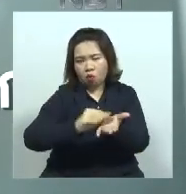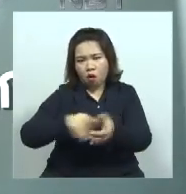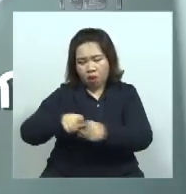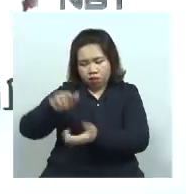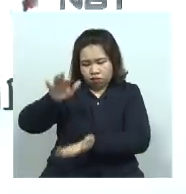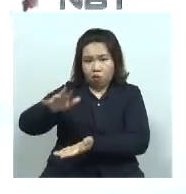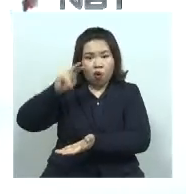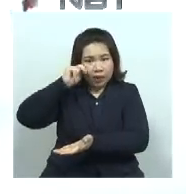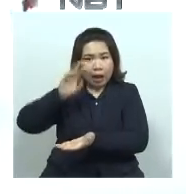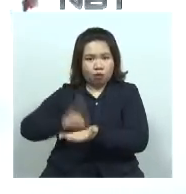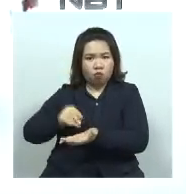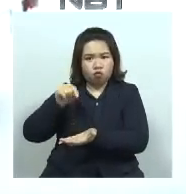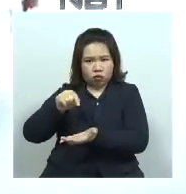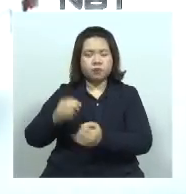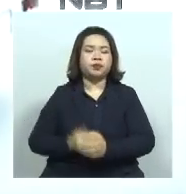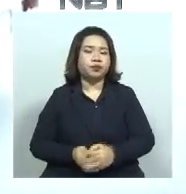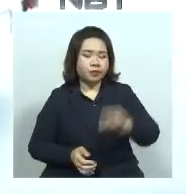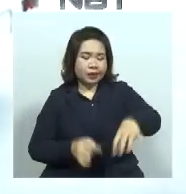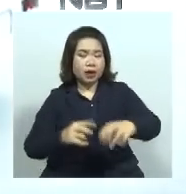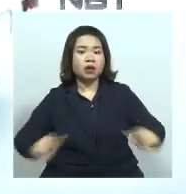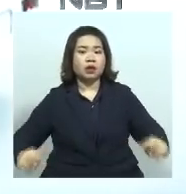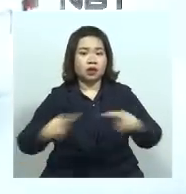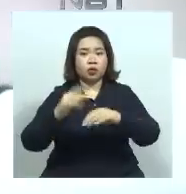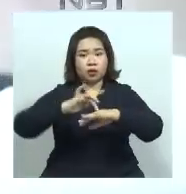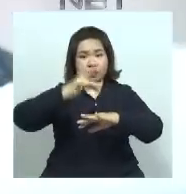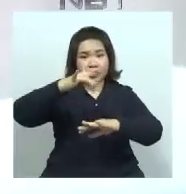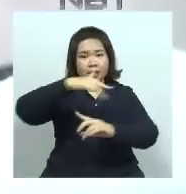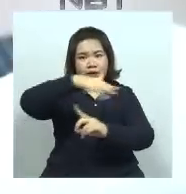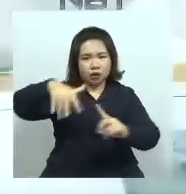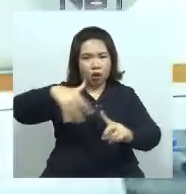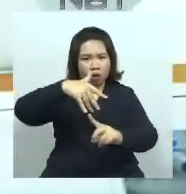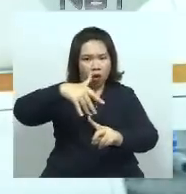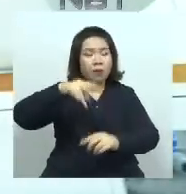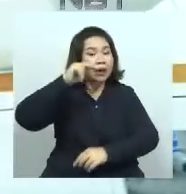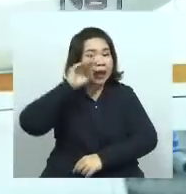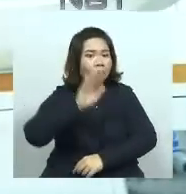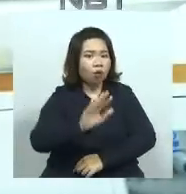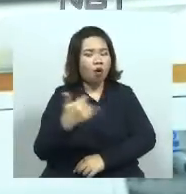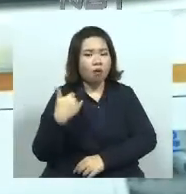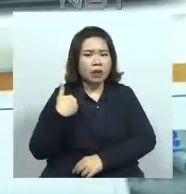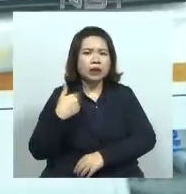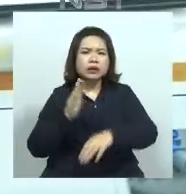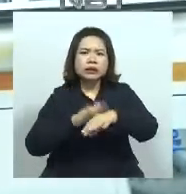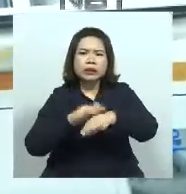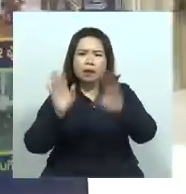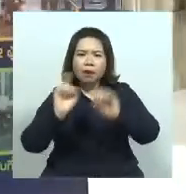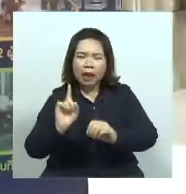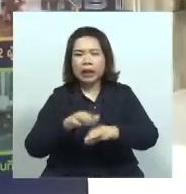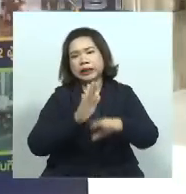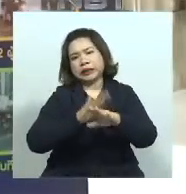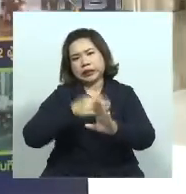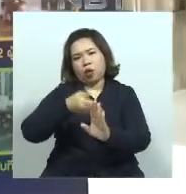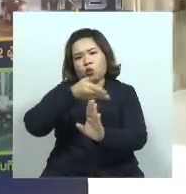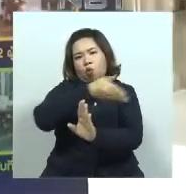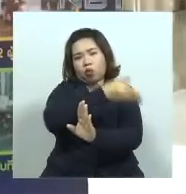น้ำและกรมทรัพยากรน้ำกระทรวงทรัพยากรธรรมชาติและสิ่งแวดล้อมซึ่งใช้ระบบ Early Warningหรือระบบเตือนภัยล่วงหน้า